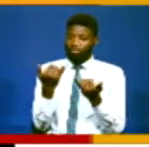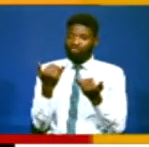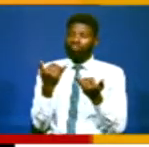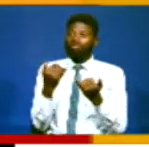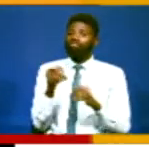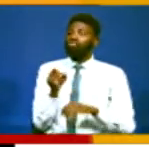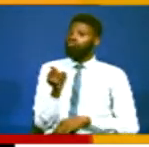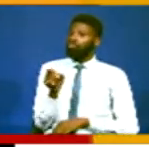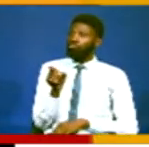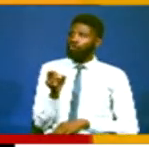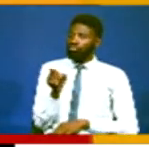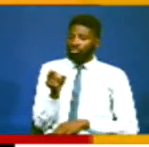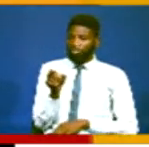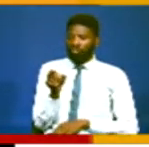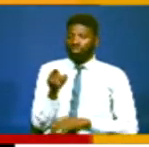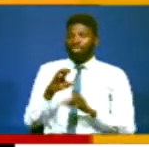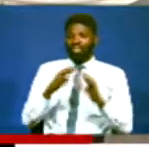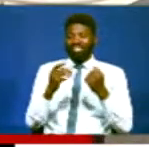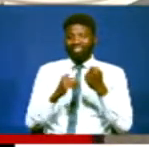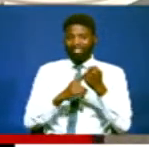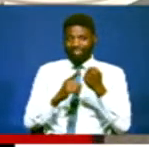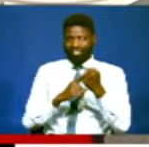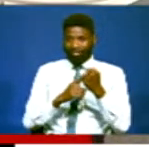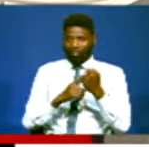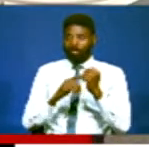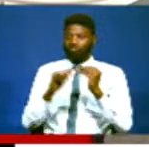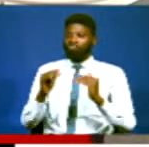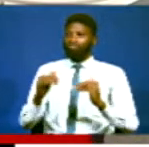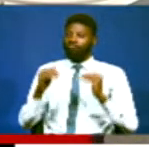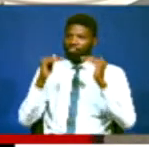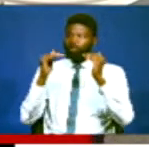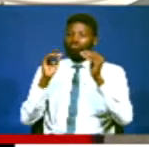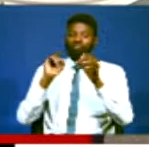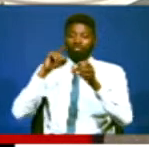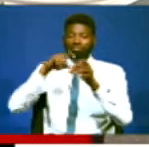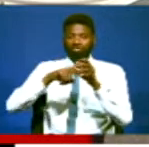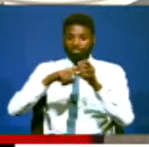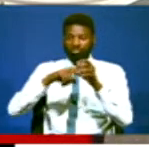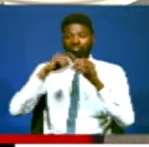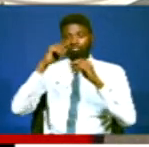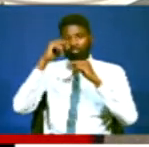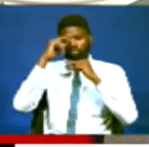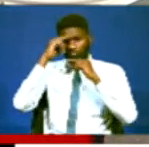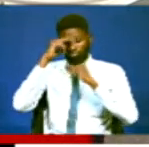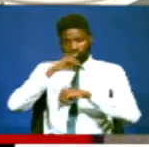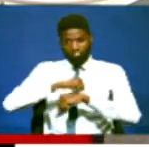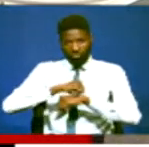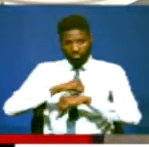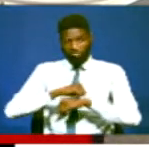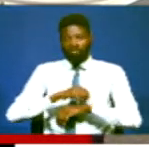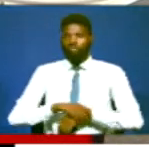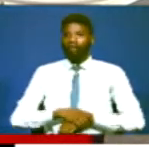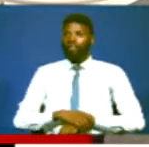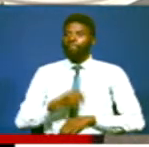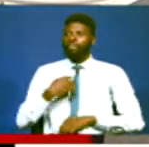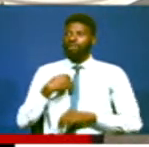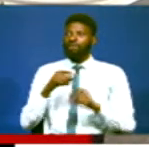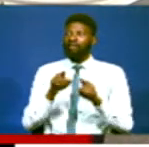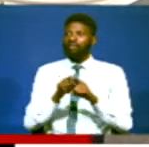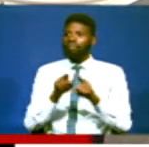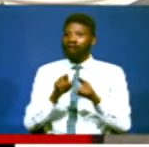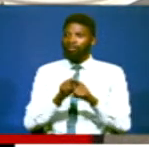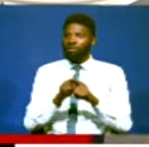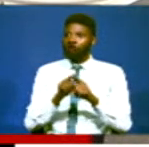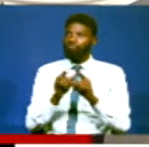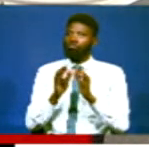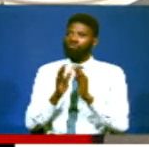6 wanahaulishwa, wanajiunga na shule za sekondari. Na niweza kupongeza serikali kwamba imejaribu